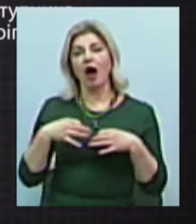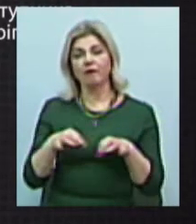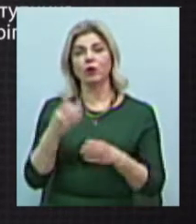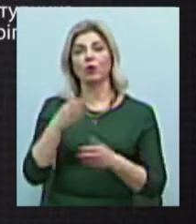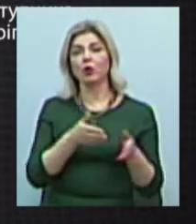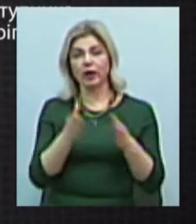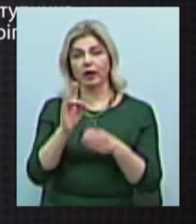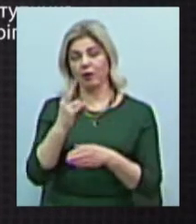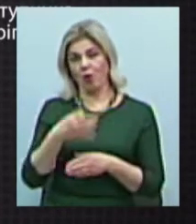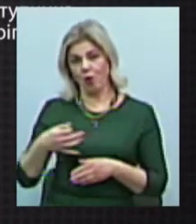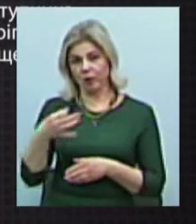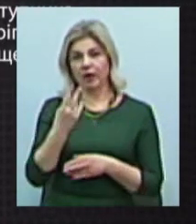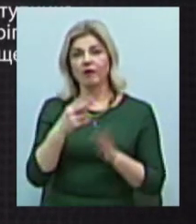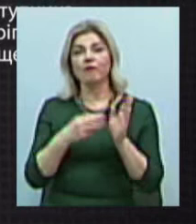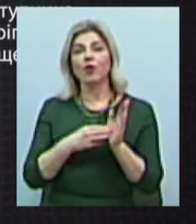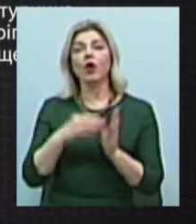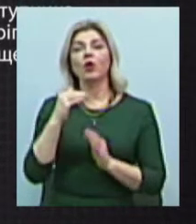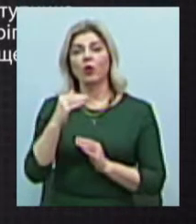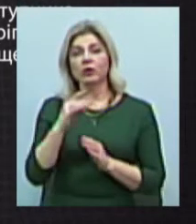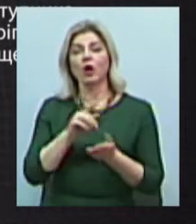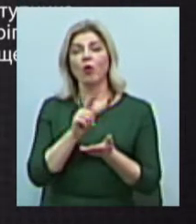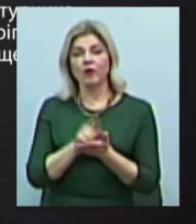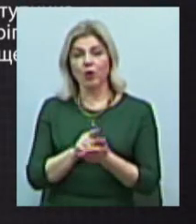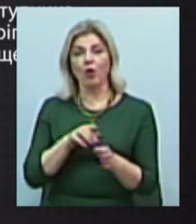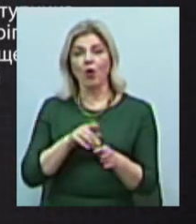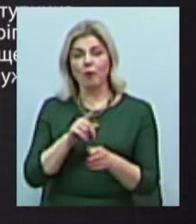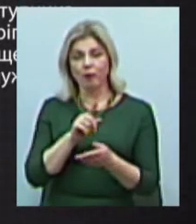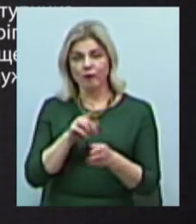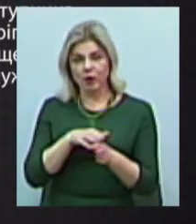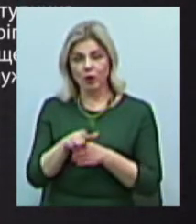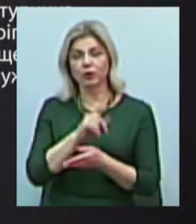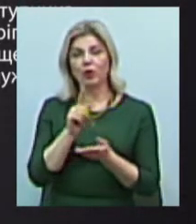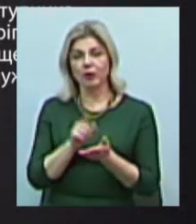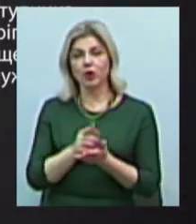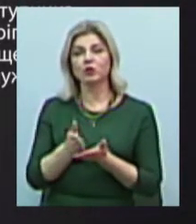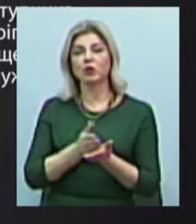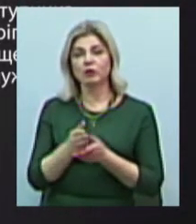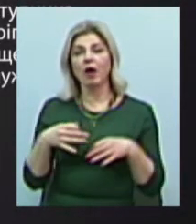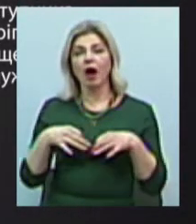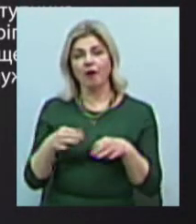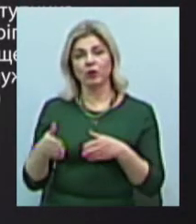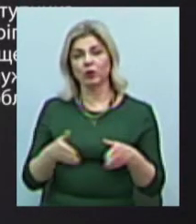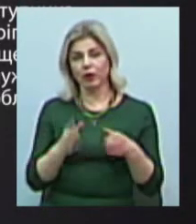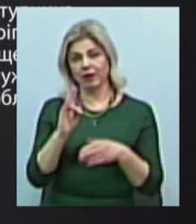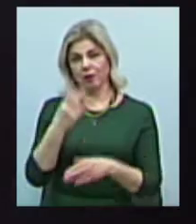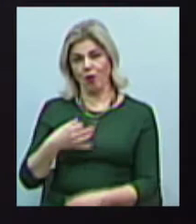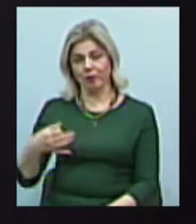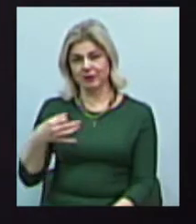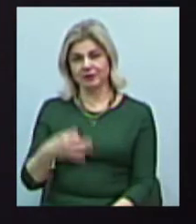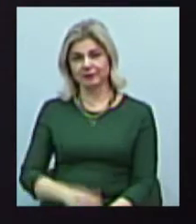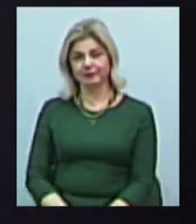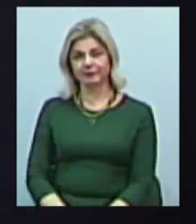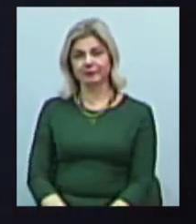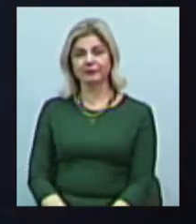з 28 лютого – ще виконуючого обов'язки начальника служби автомобільних доріг у Миколаївській області.